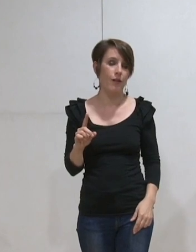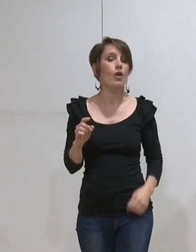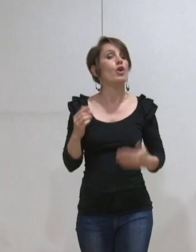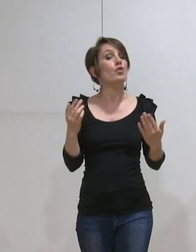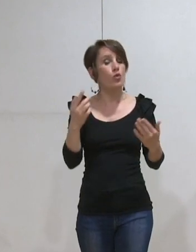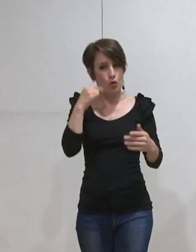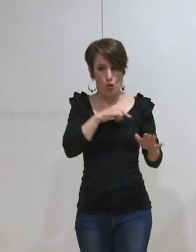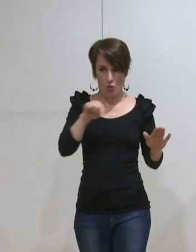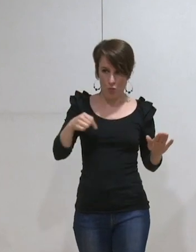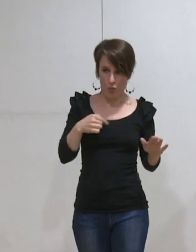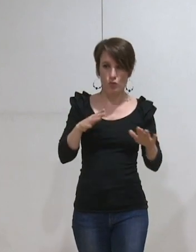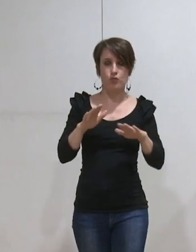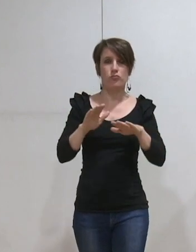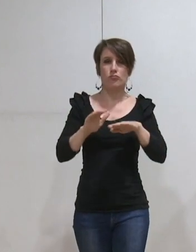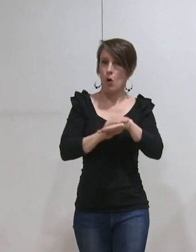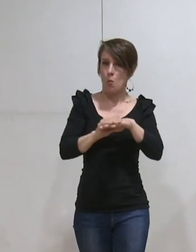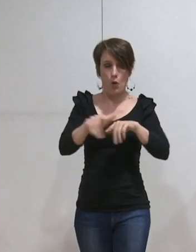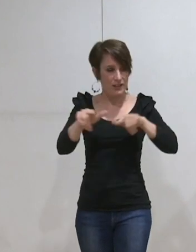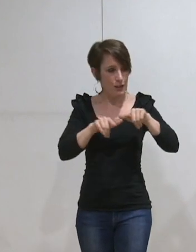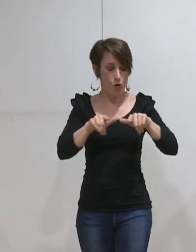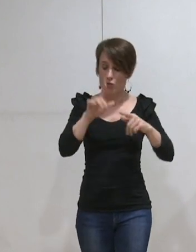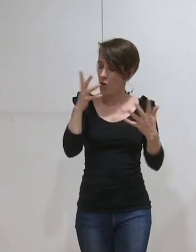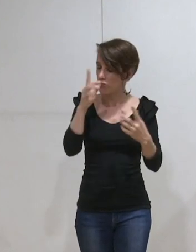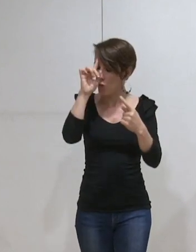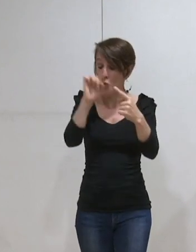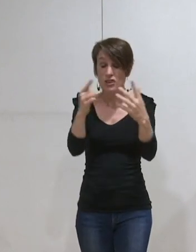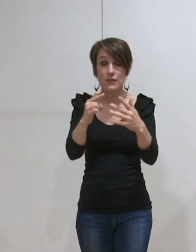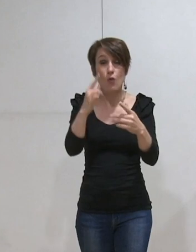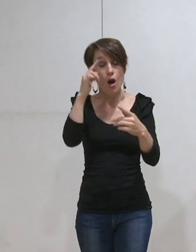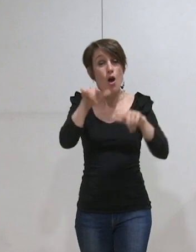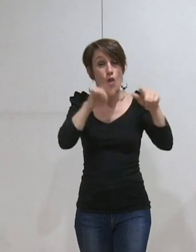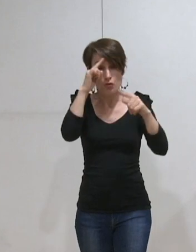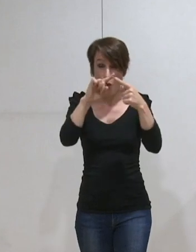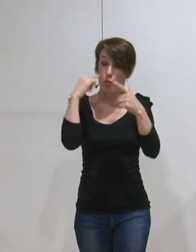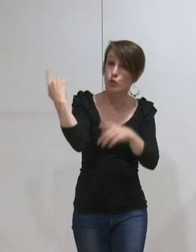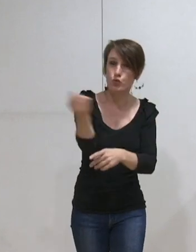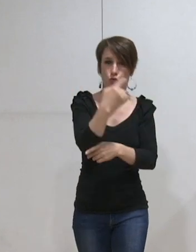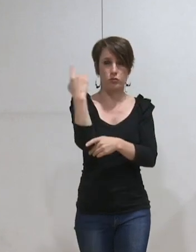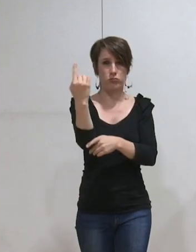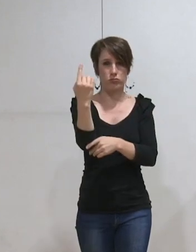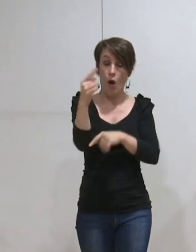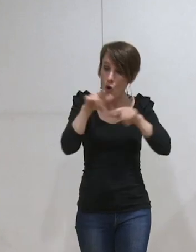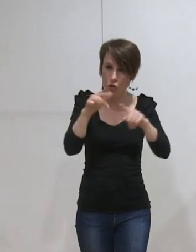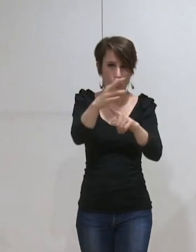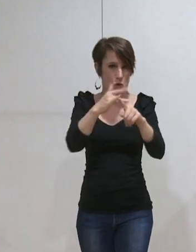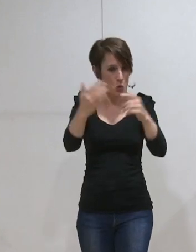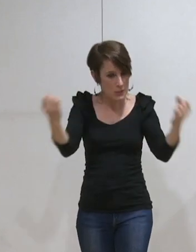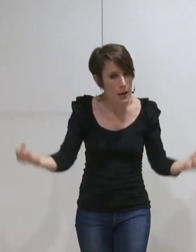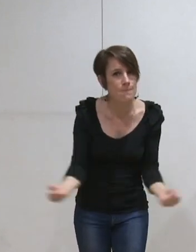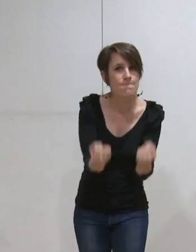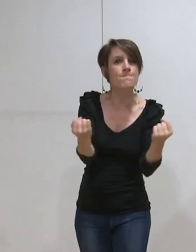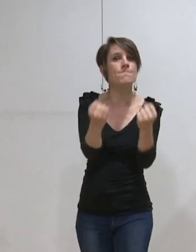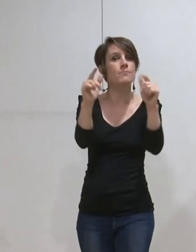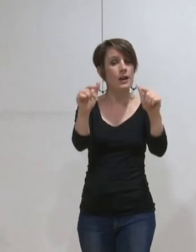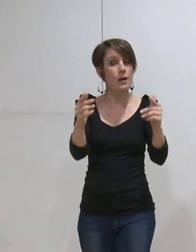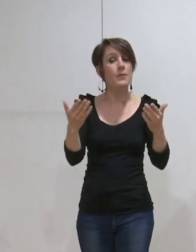logement doit être une politique du logement pour tous une politique de logement social et actuellement je rappelle ou je vous informe